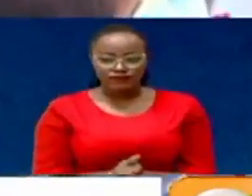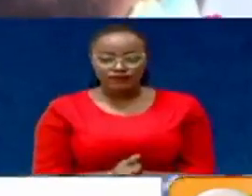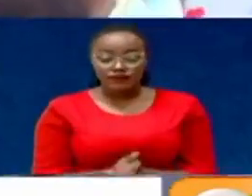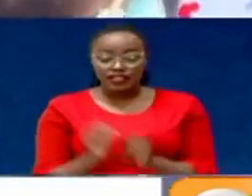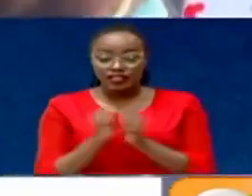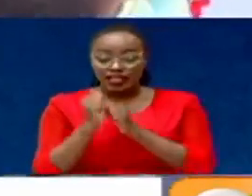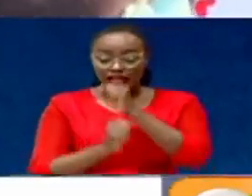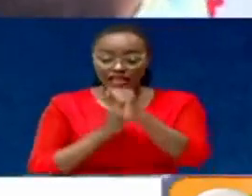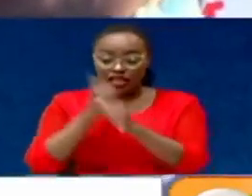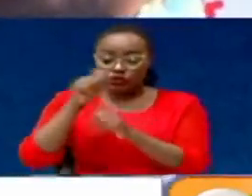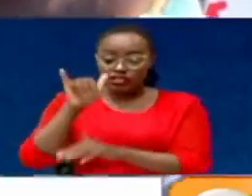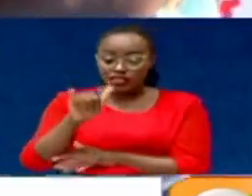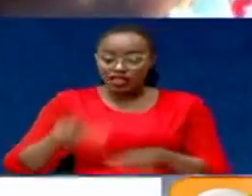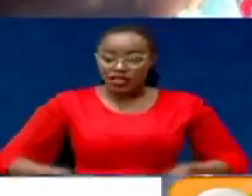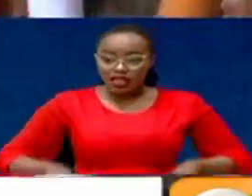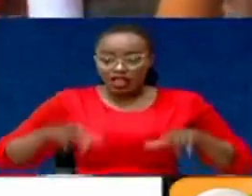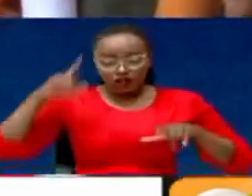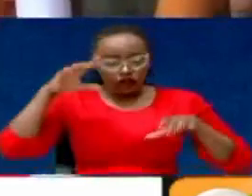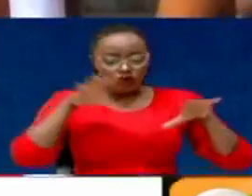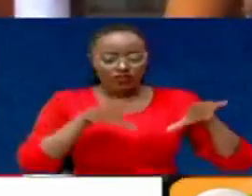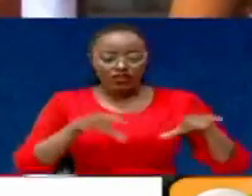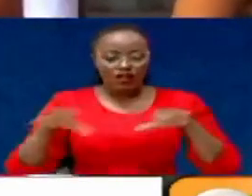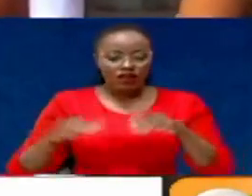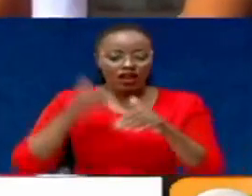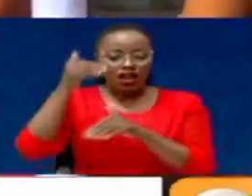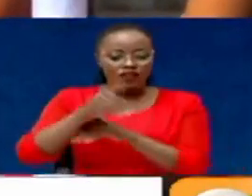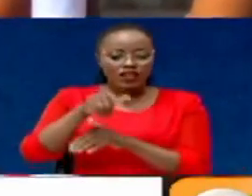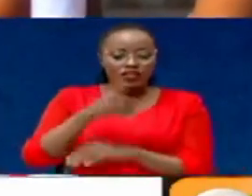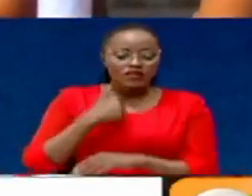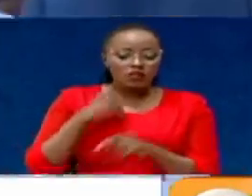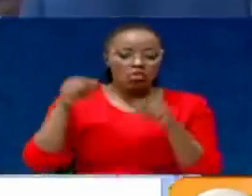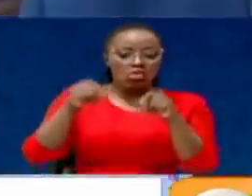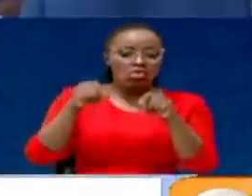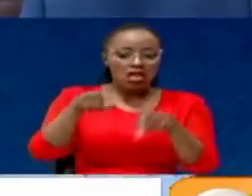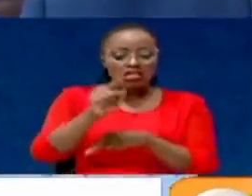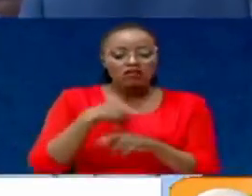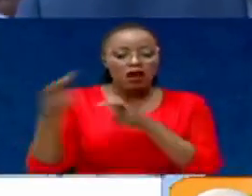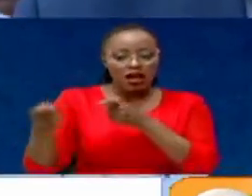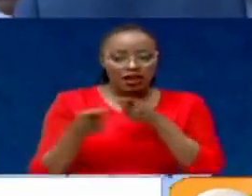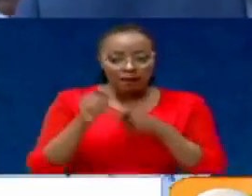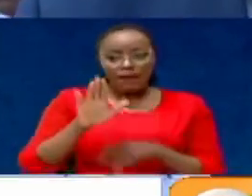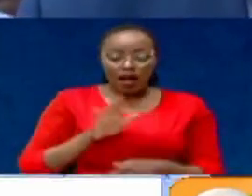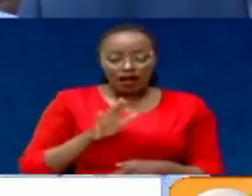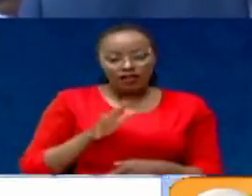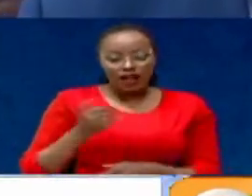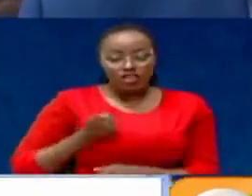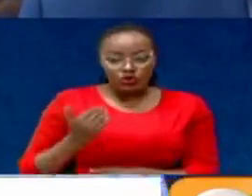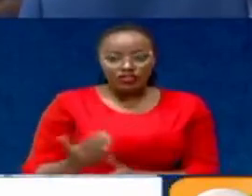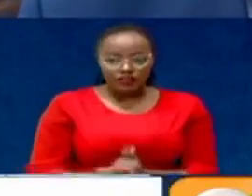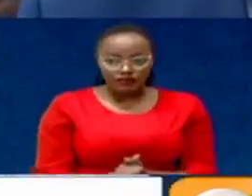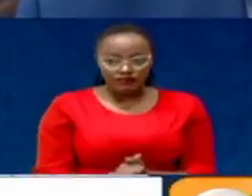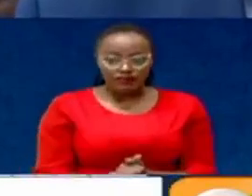Miaka 10 ambayo ilisalia kwa maisha ya madhila baada ya kusingiziwa kumbaka bintie. Jana ni